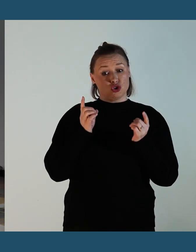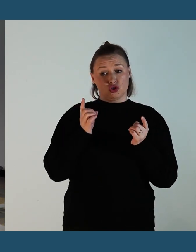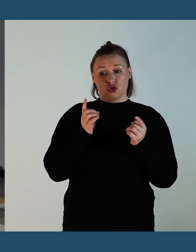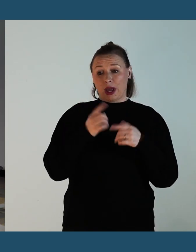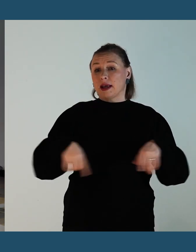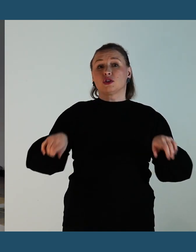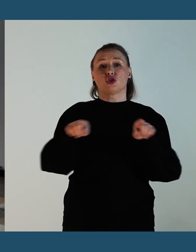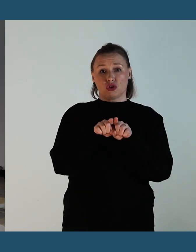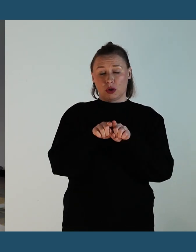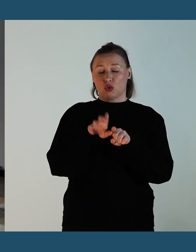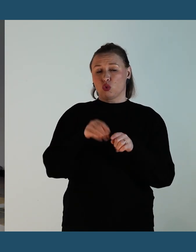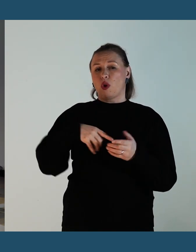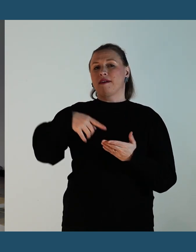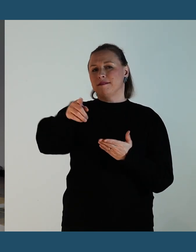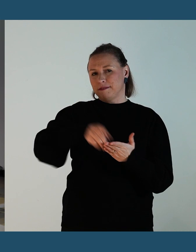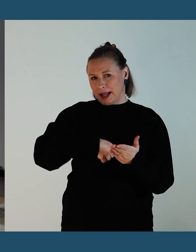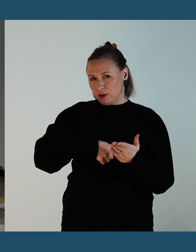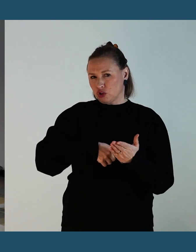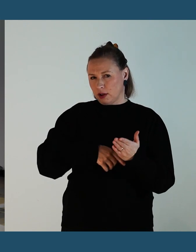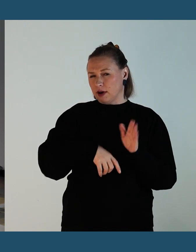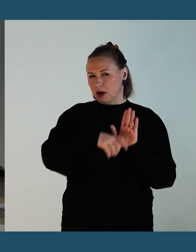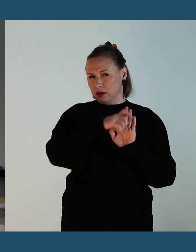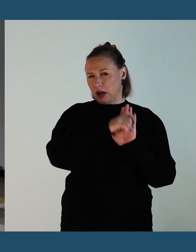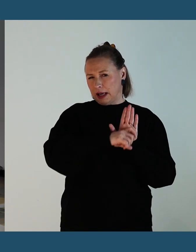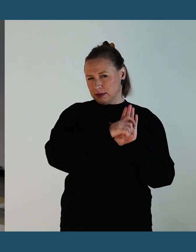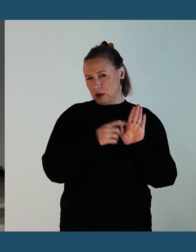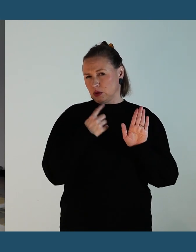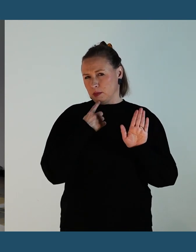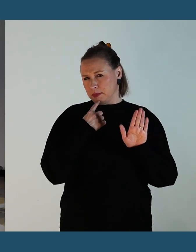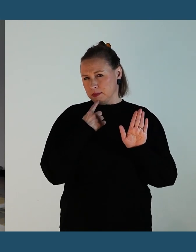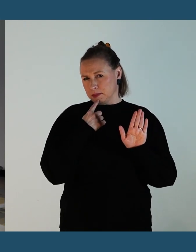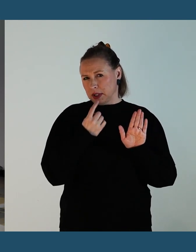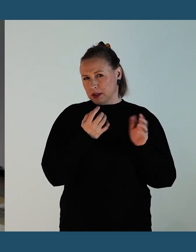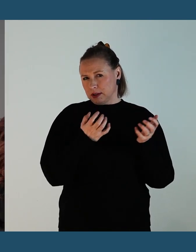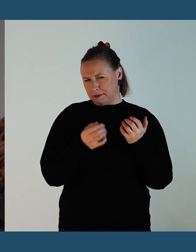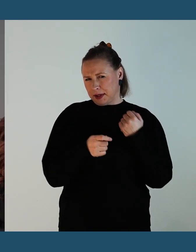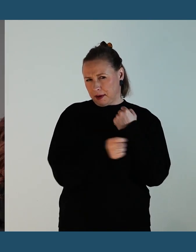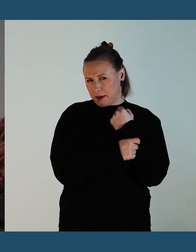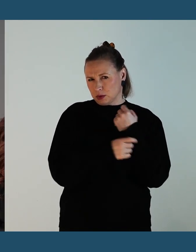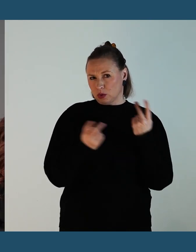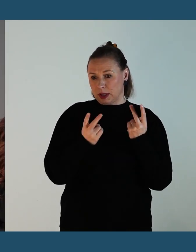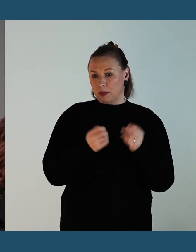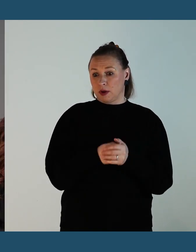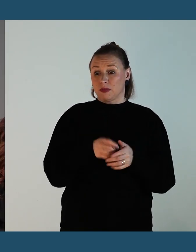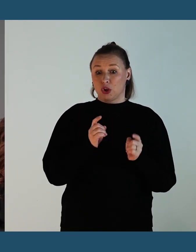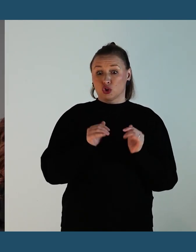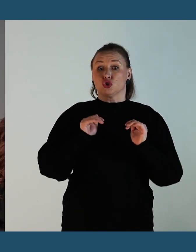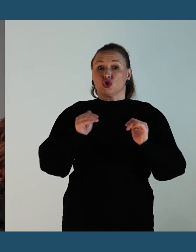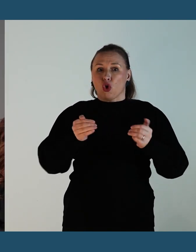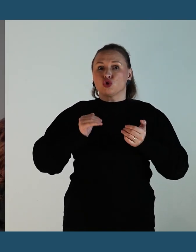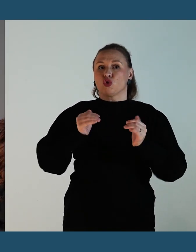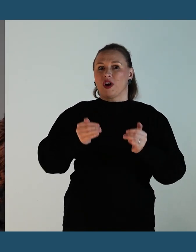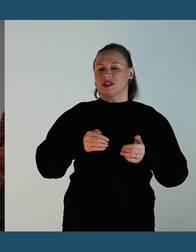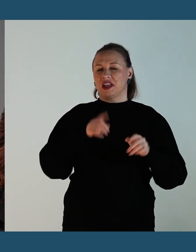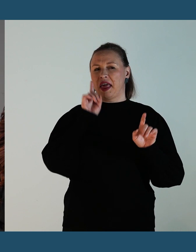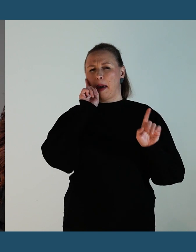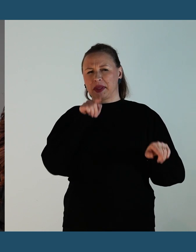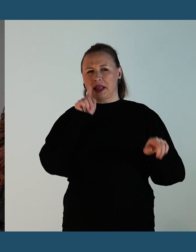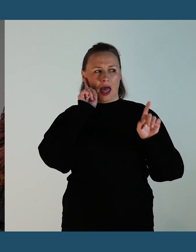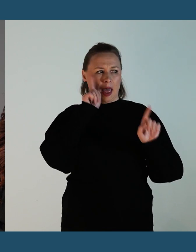velvoittavaa lainsäädäntöä, ja myös näin, että jos sitä systemaattisesti laiminlyödään, niin ehkä tarvittaisiin